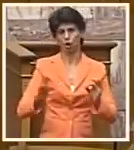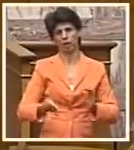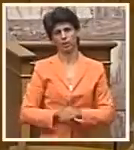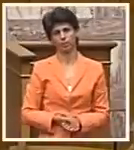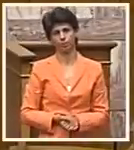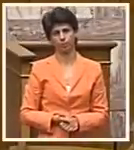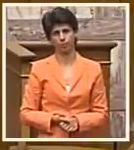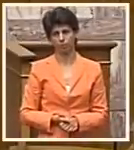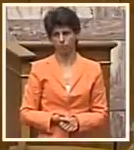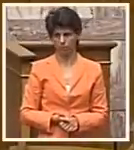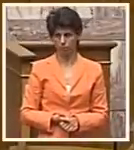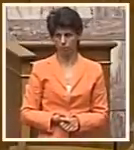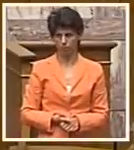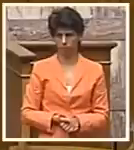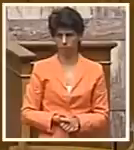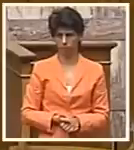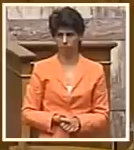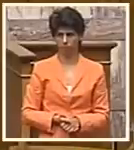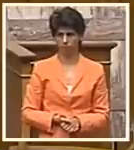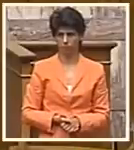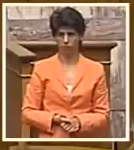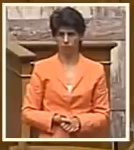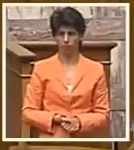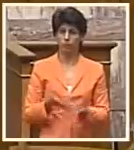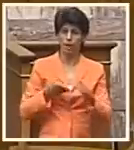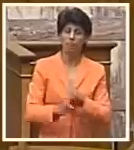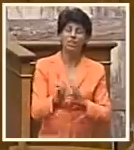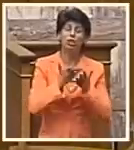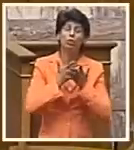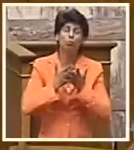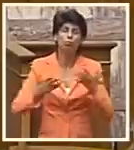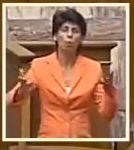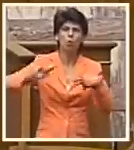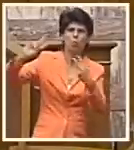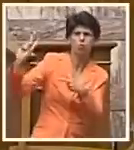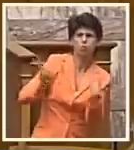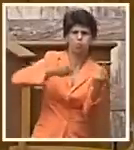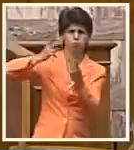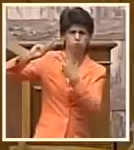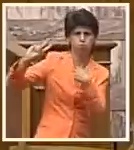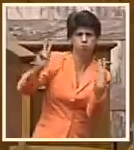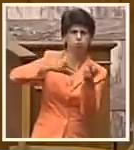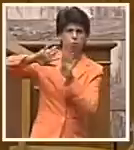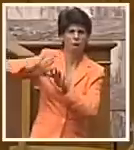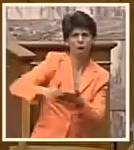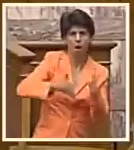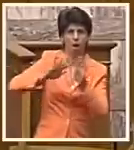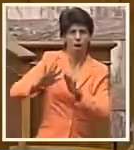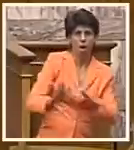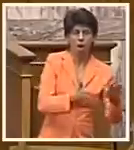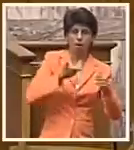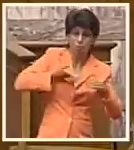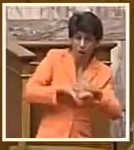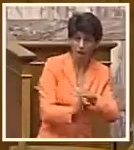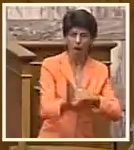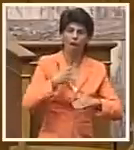Μέσα στη μεγαλύτερη φουρτούνα που περάσαμε ποτέ, θέλω να έχετε πίστη στις